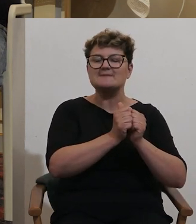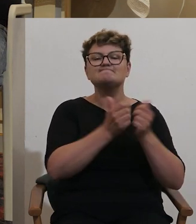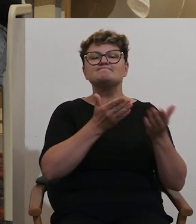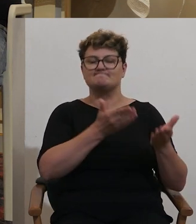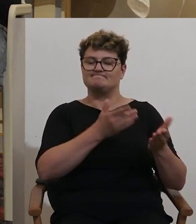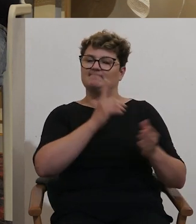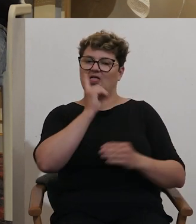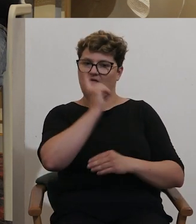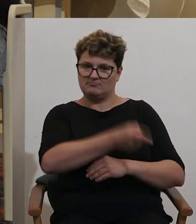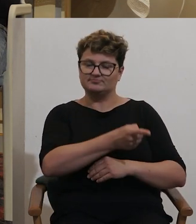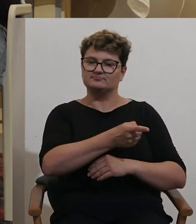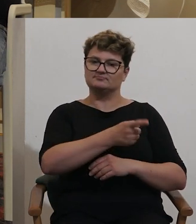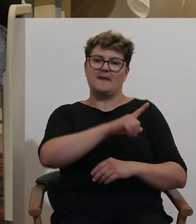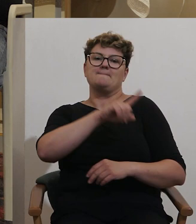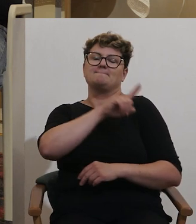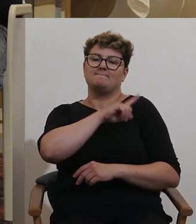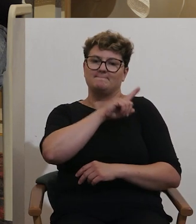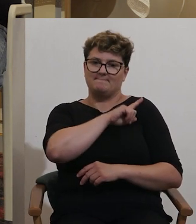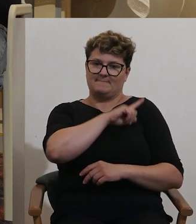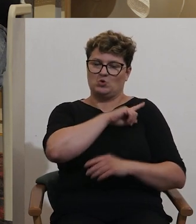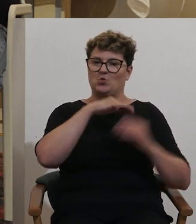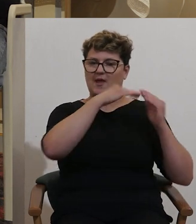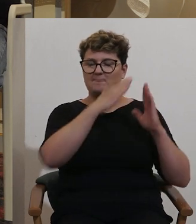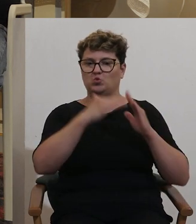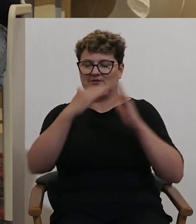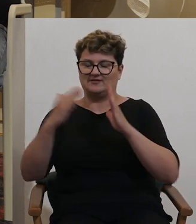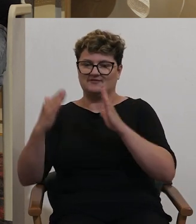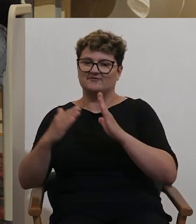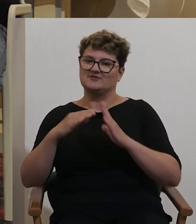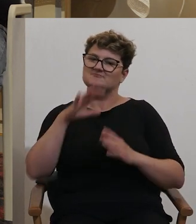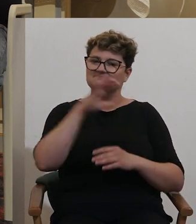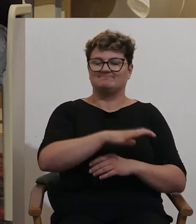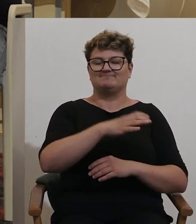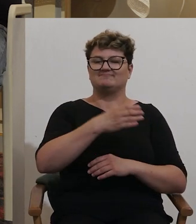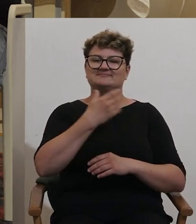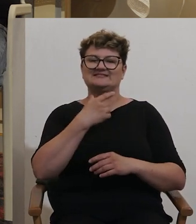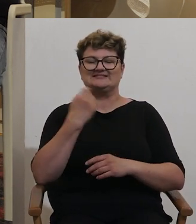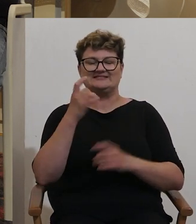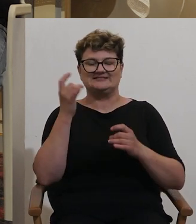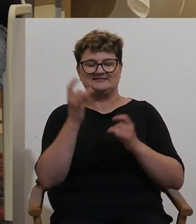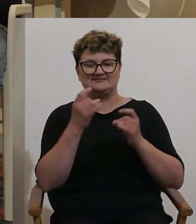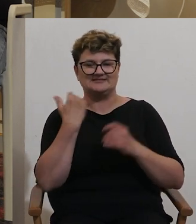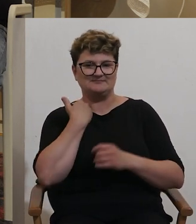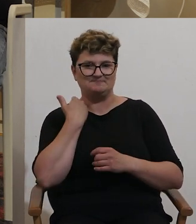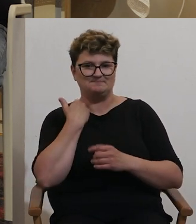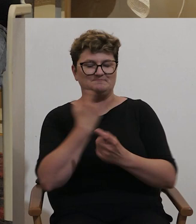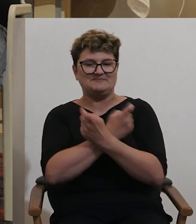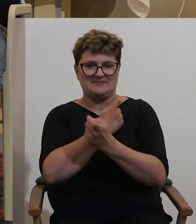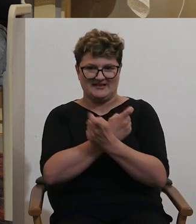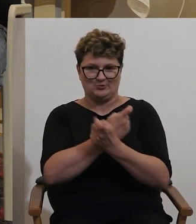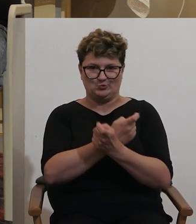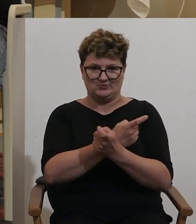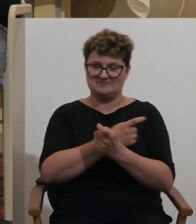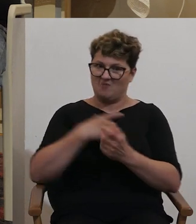Dostały rozkaz strzeżenia budynków monopolu spirytusowego, który tam